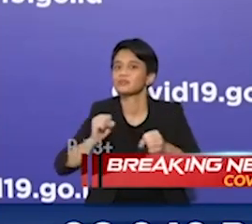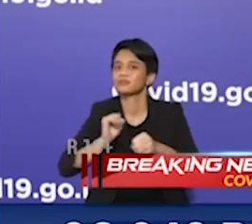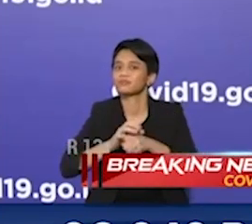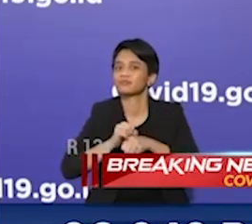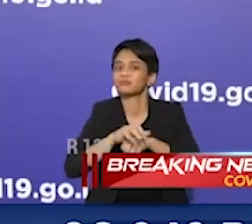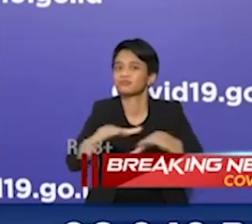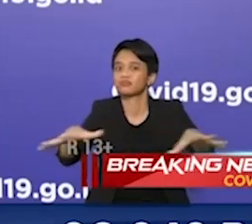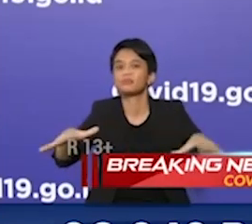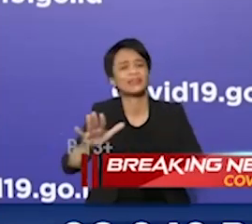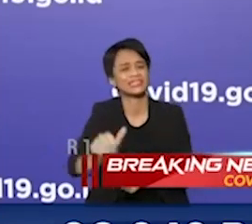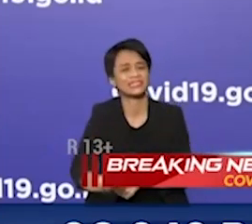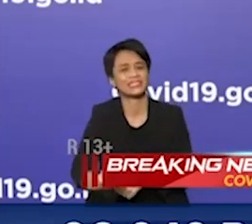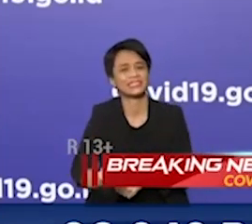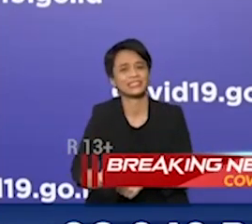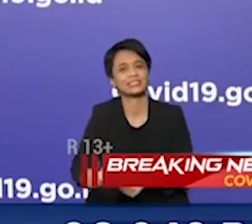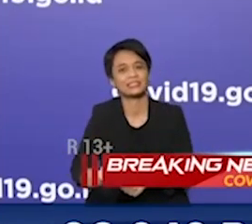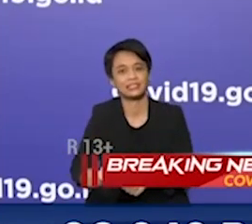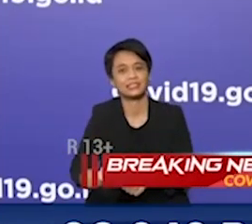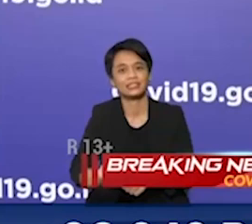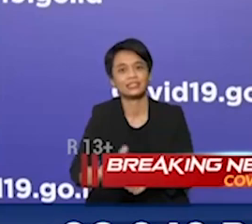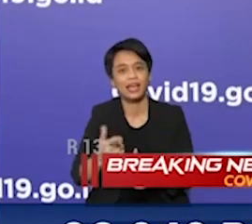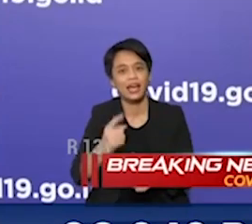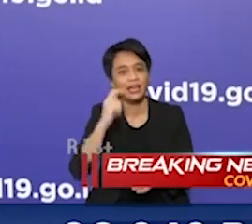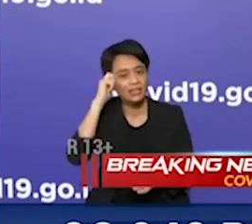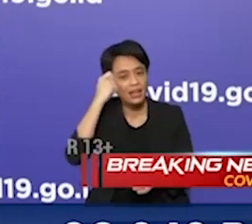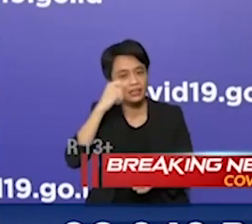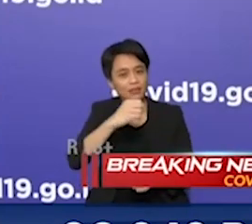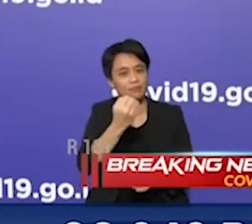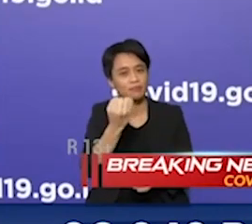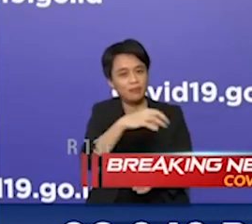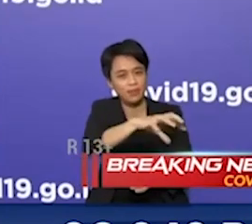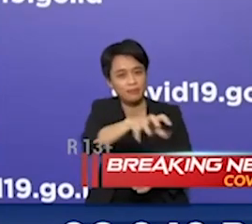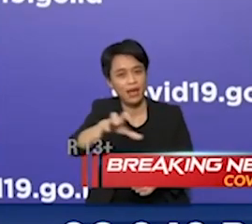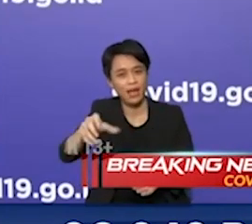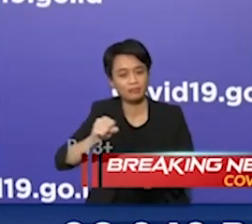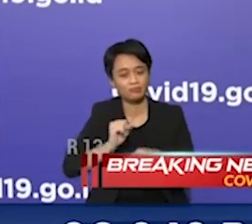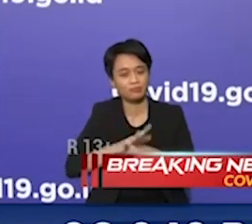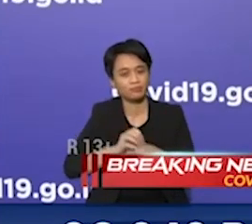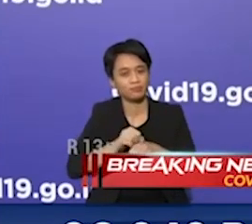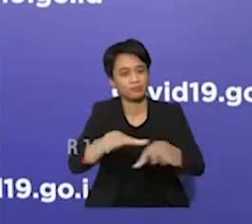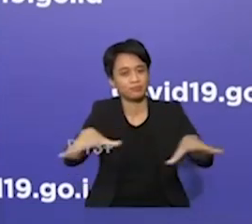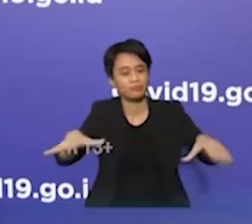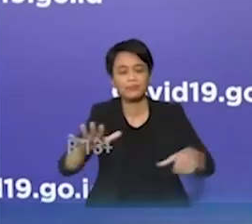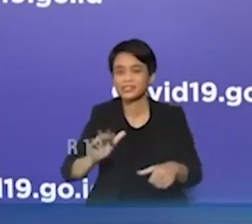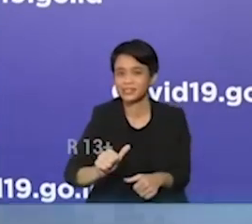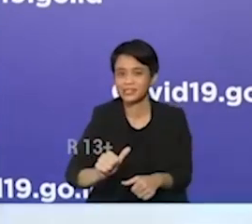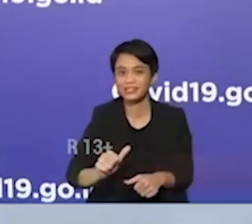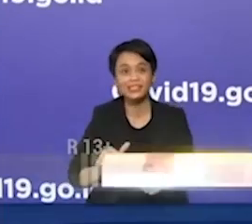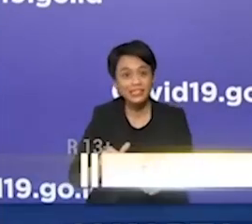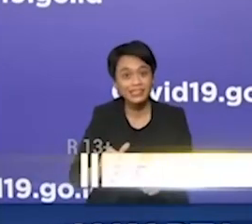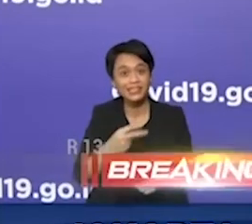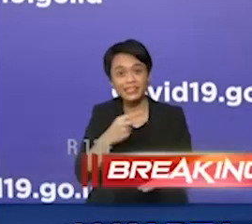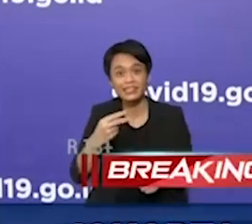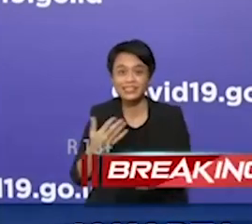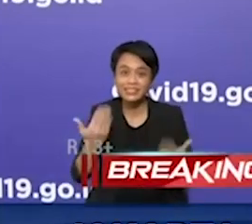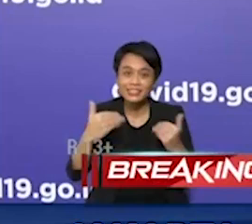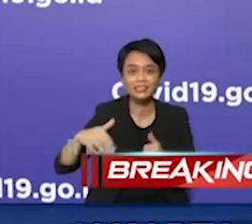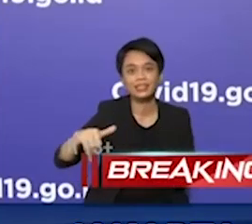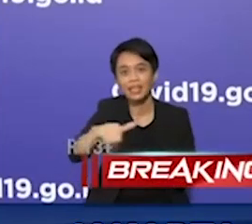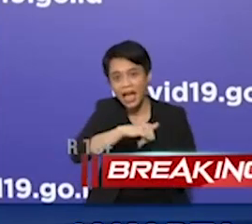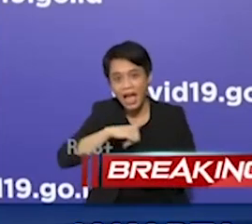terjadi Hai dibeberapa tempat Oleh karena itu Mari bersama-sama kita